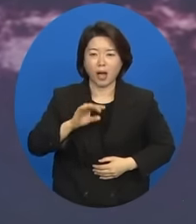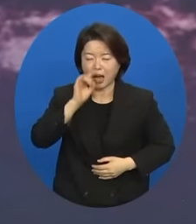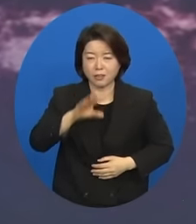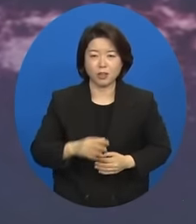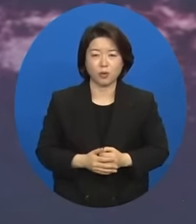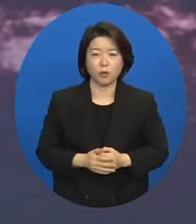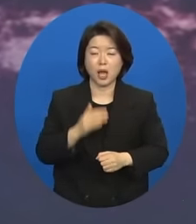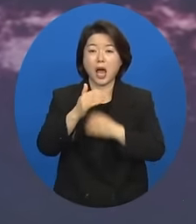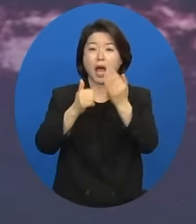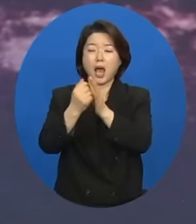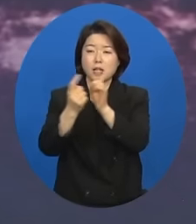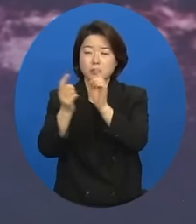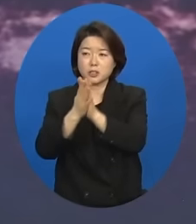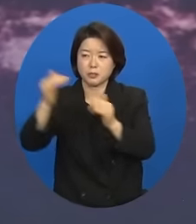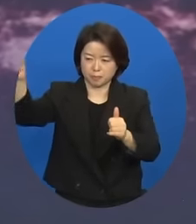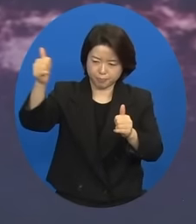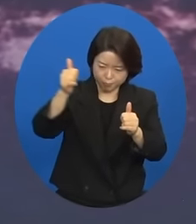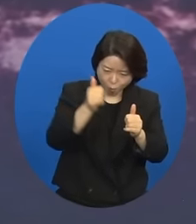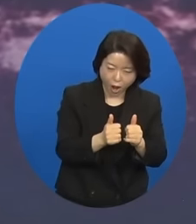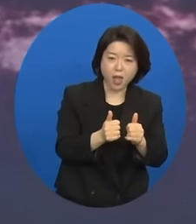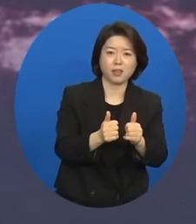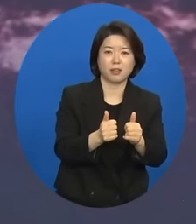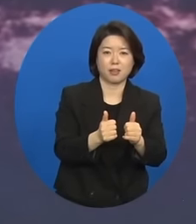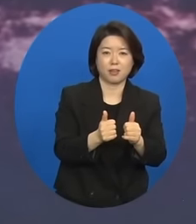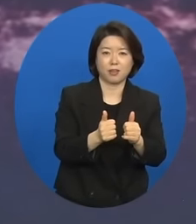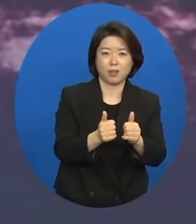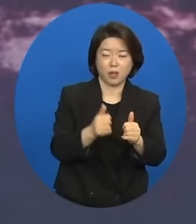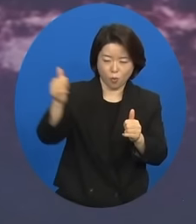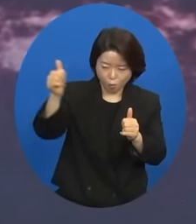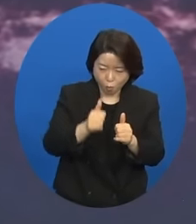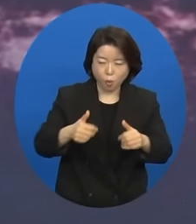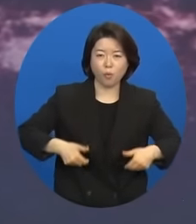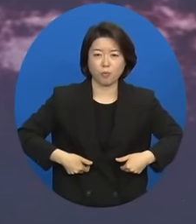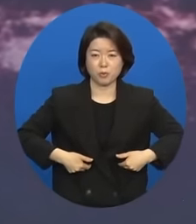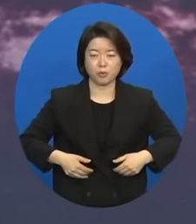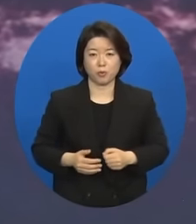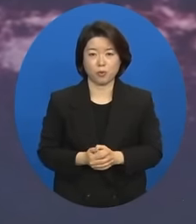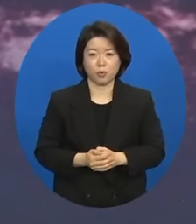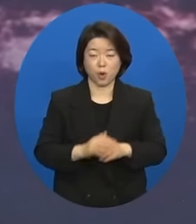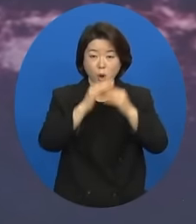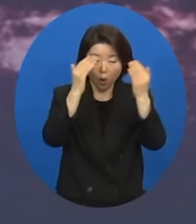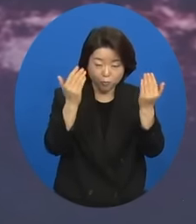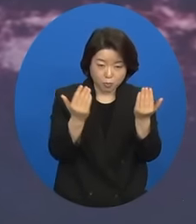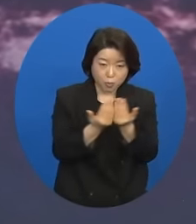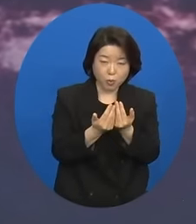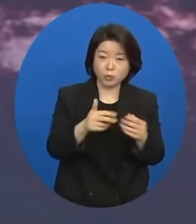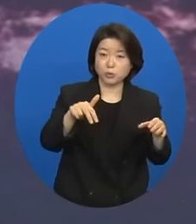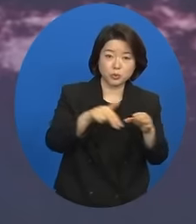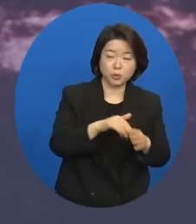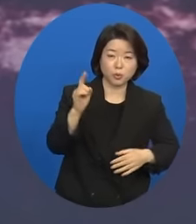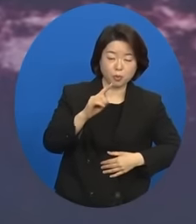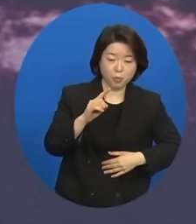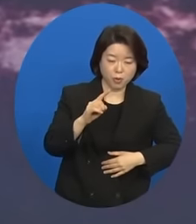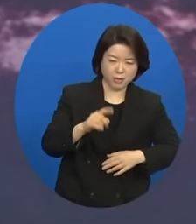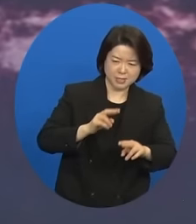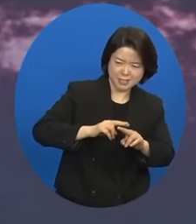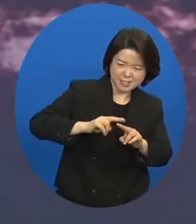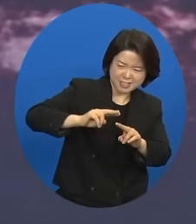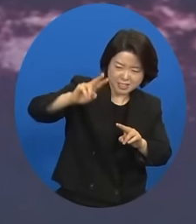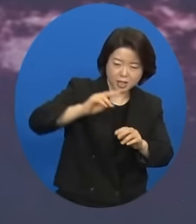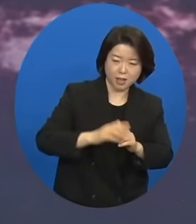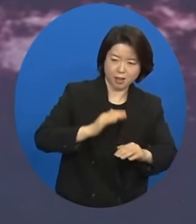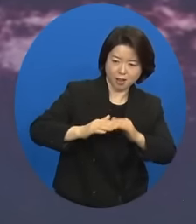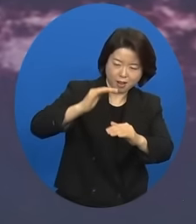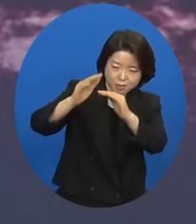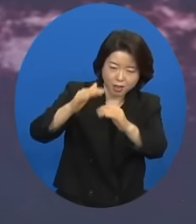찾아오셔야 돼요 그니까 모든 종교는 뭐냐면 단을 타고 올라가는 거 고행을 통해서 수행을